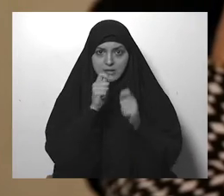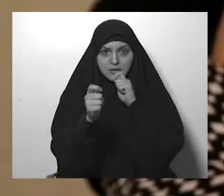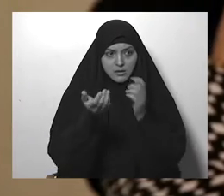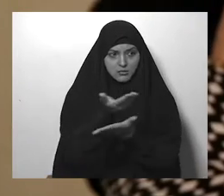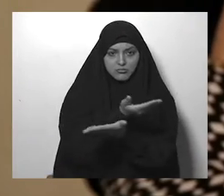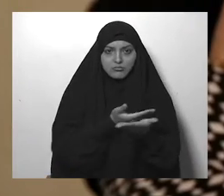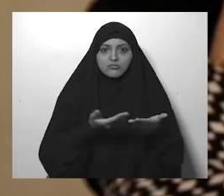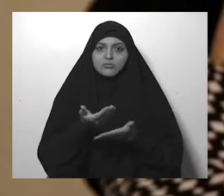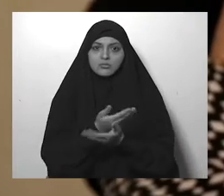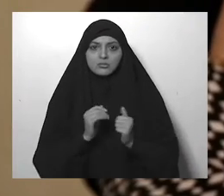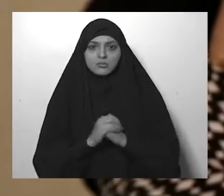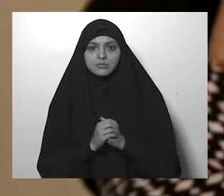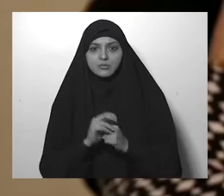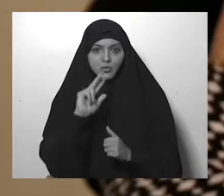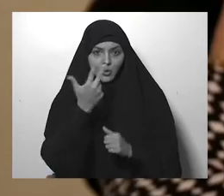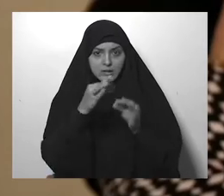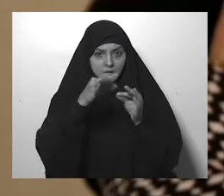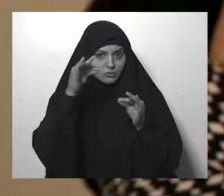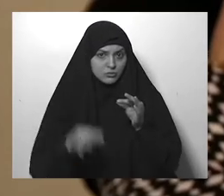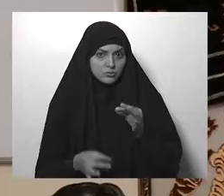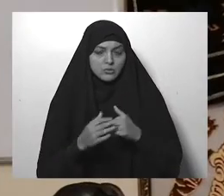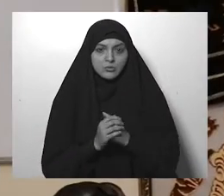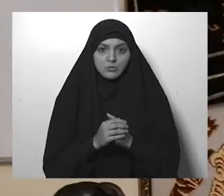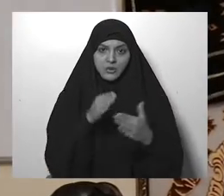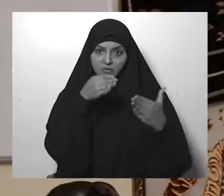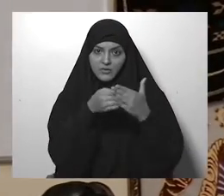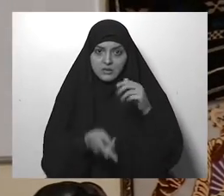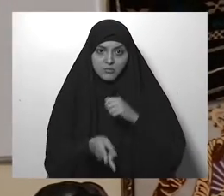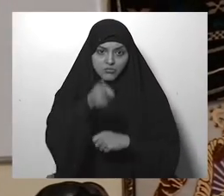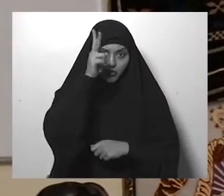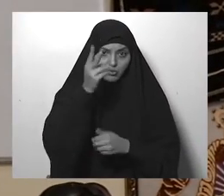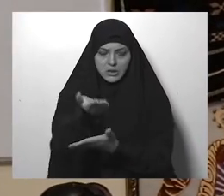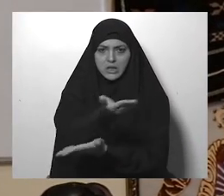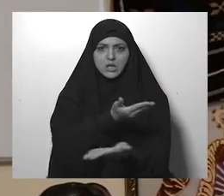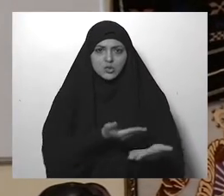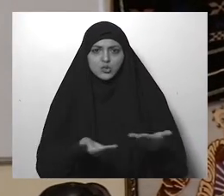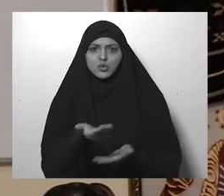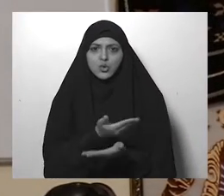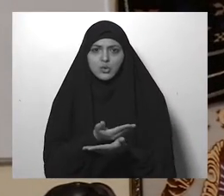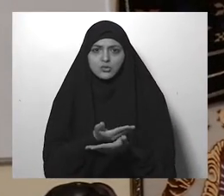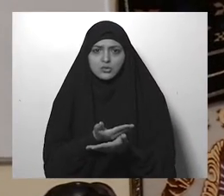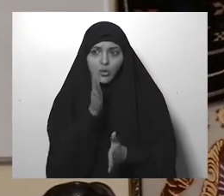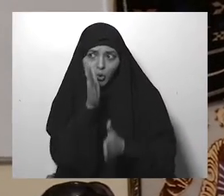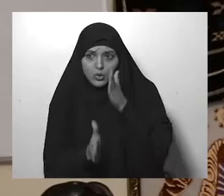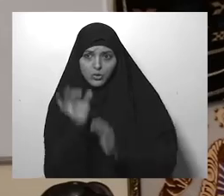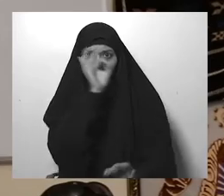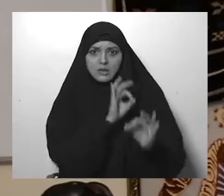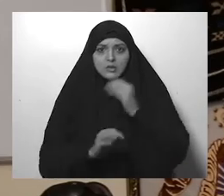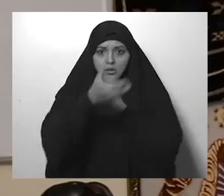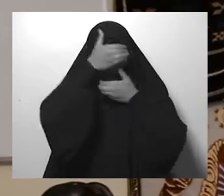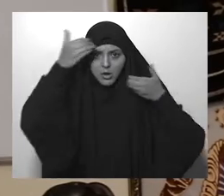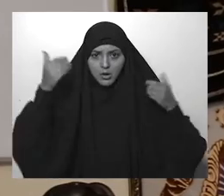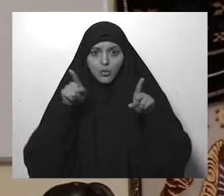ces différents acteurs ont eu troisième résultats attendus vise plus les échanges entre les organisations du maghreb mais